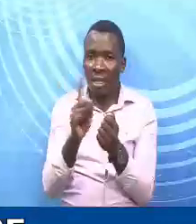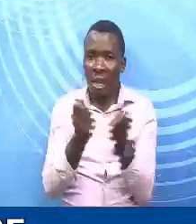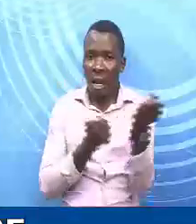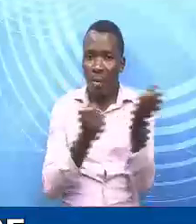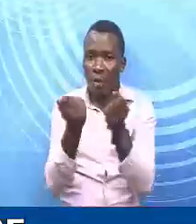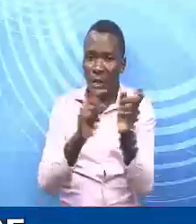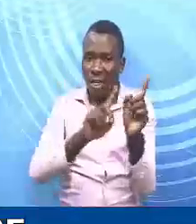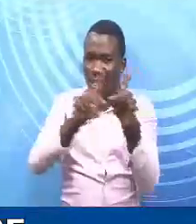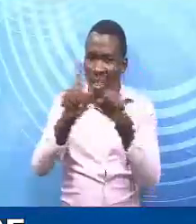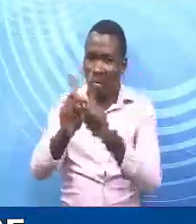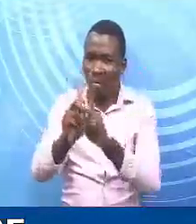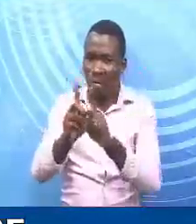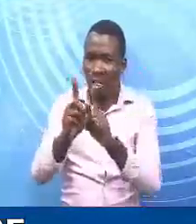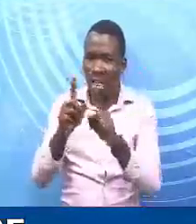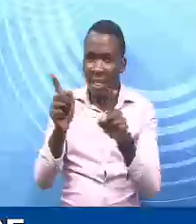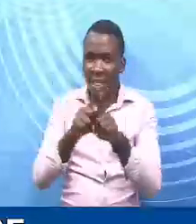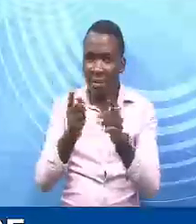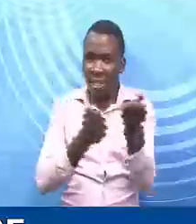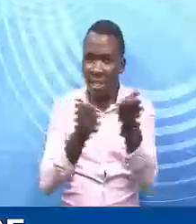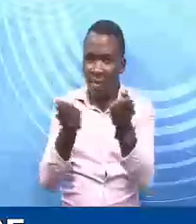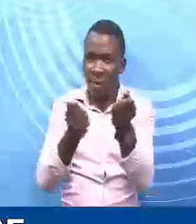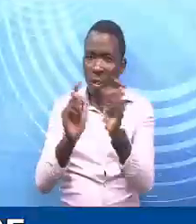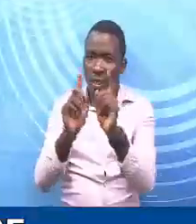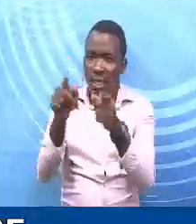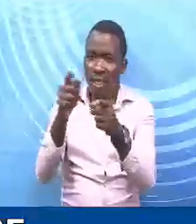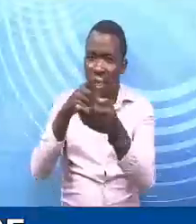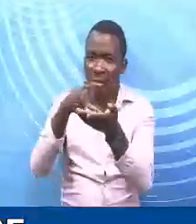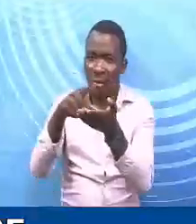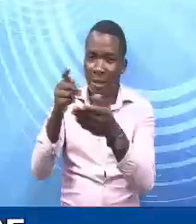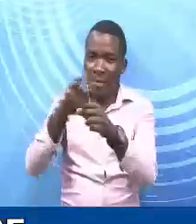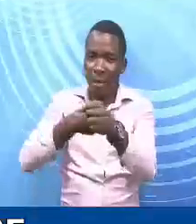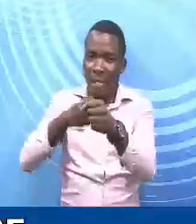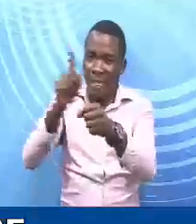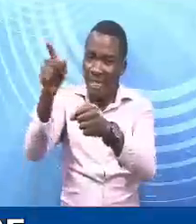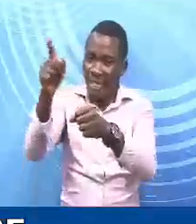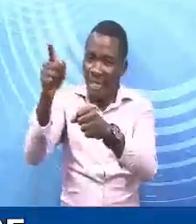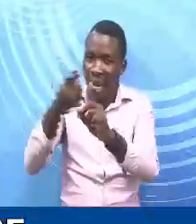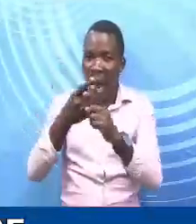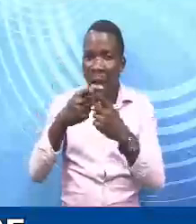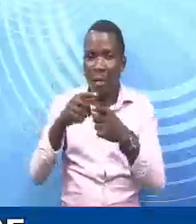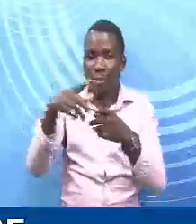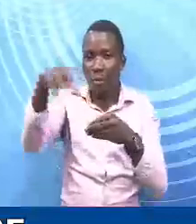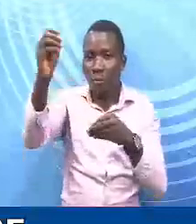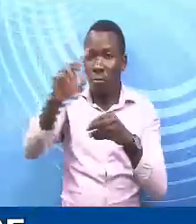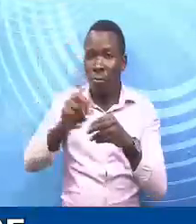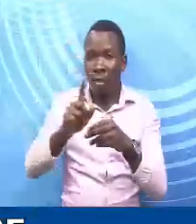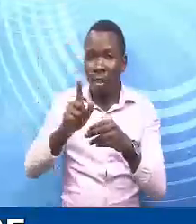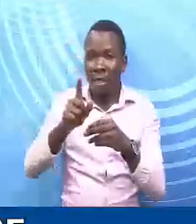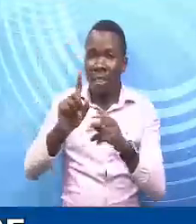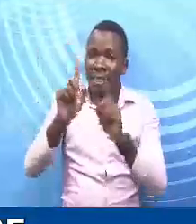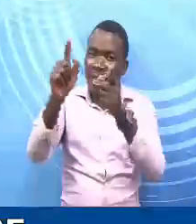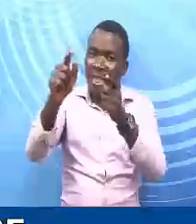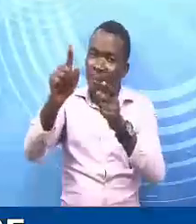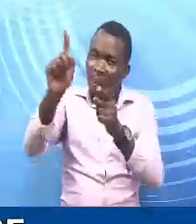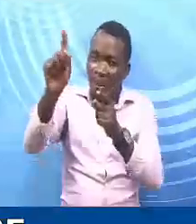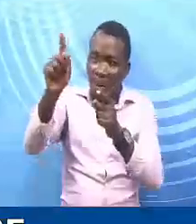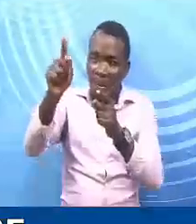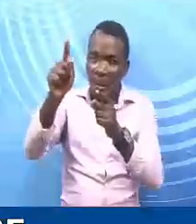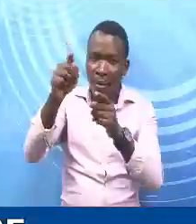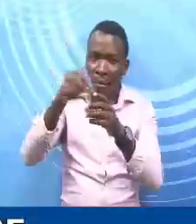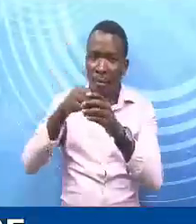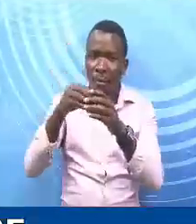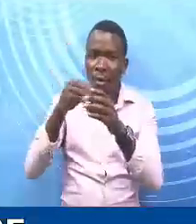hirya ngizi kamyo zaza guhaha ibirayi hakurya iriya ndizikijayo, none gutaha gufata umuhanda ari ruguru iriya ruguru muri nduza muri